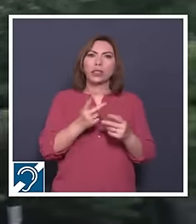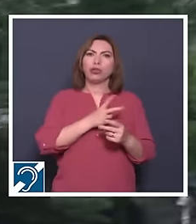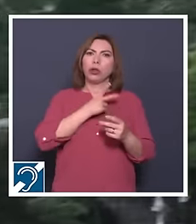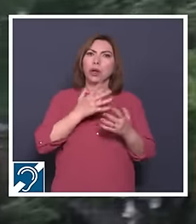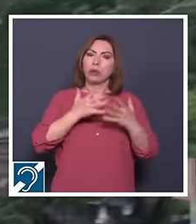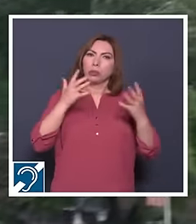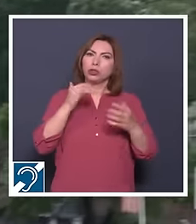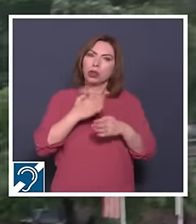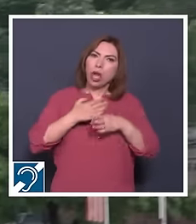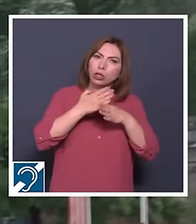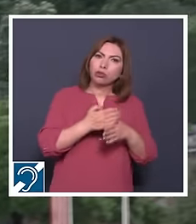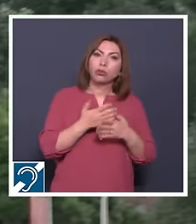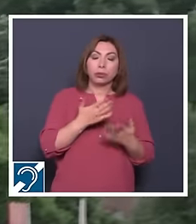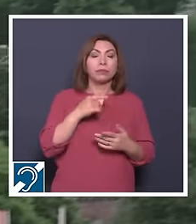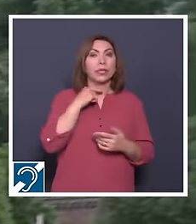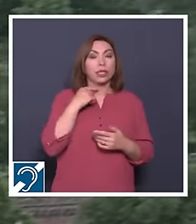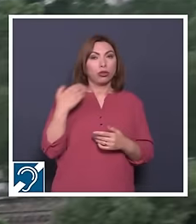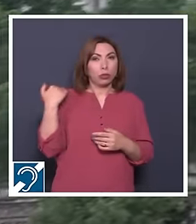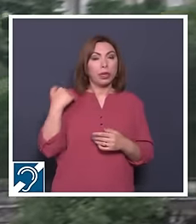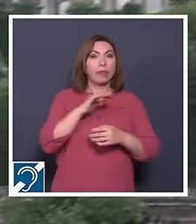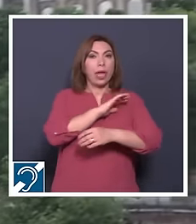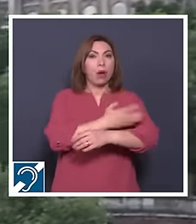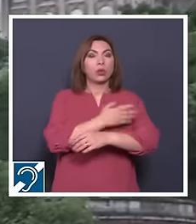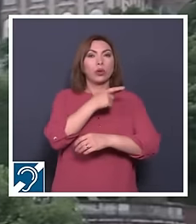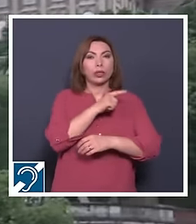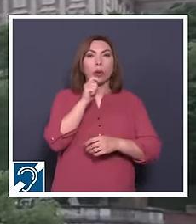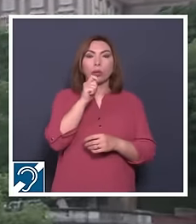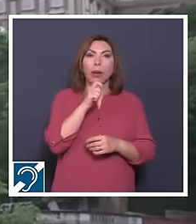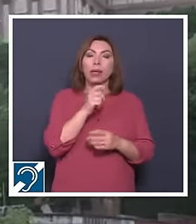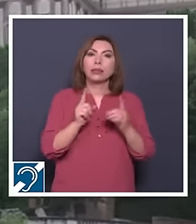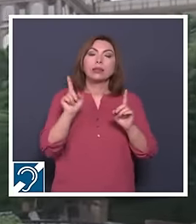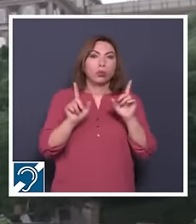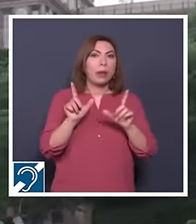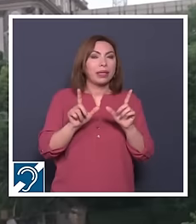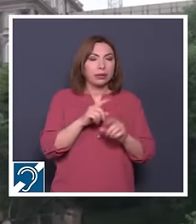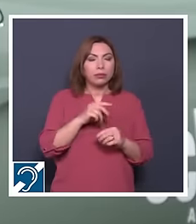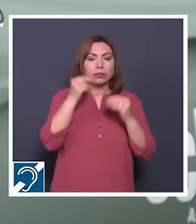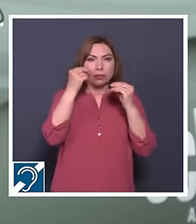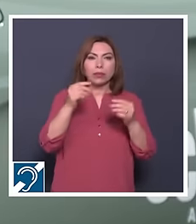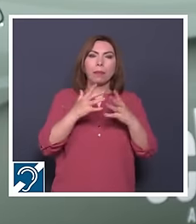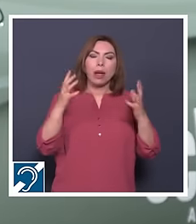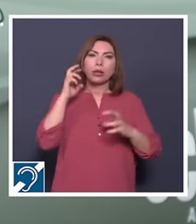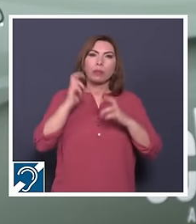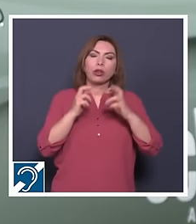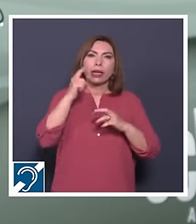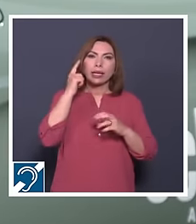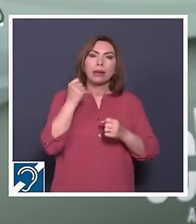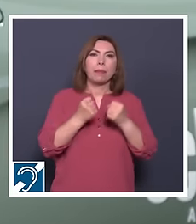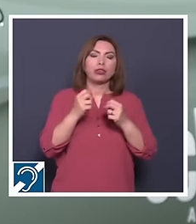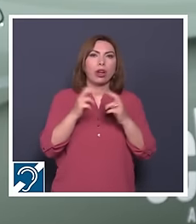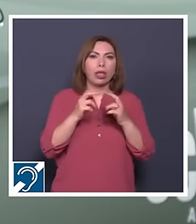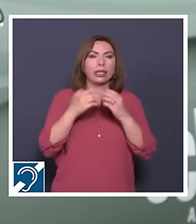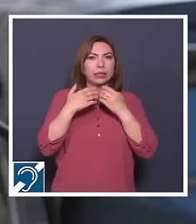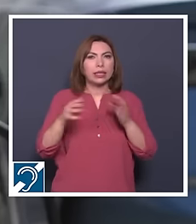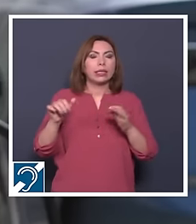chiar subvenții. Iar în decembrie, autoritățile de la Budapesta au anunțat că un mare producător chinez de vehicule electrice își va